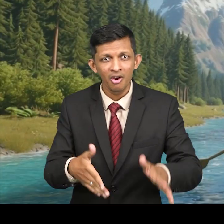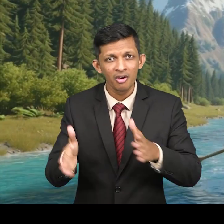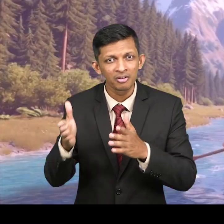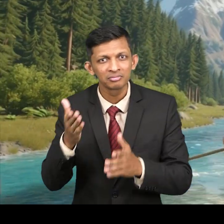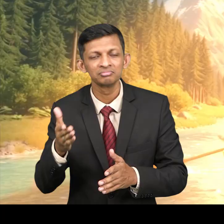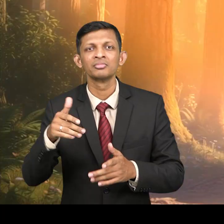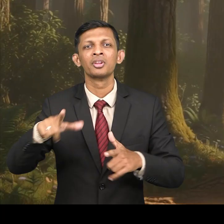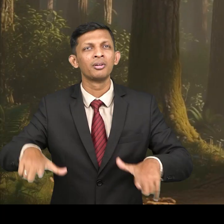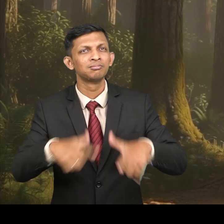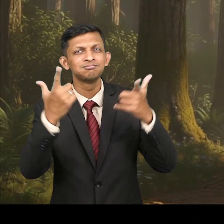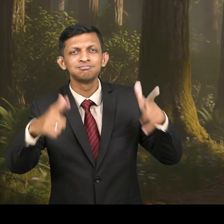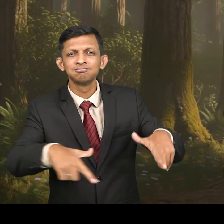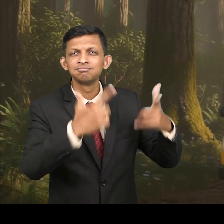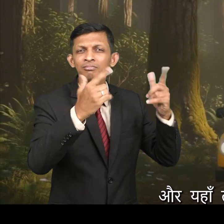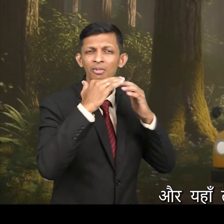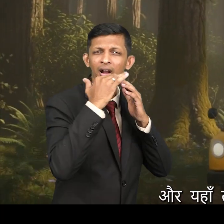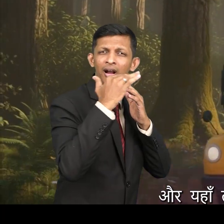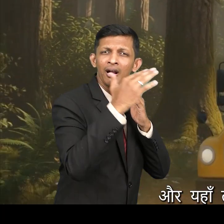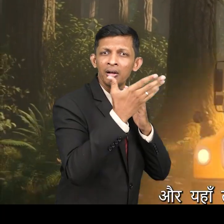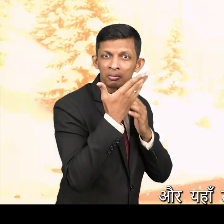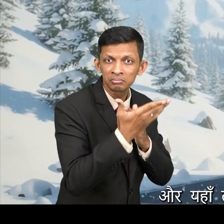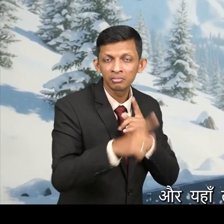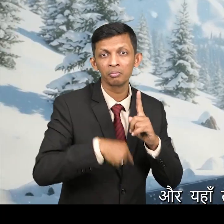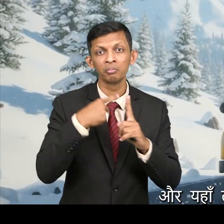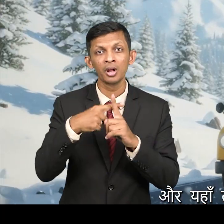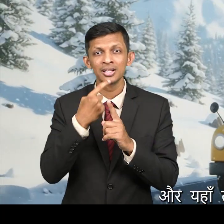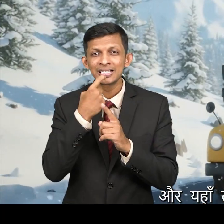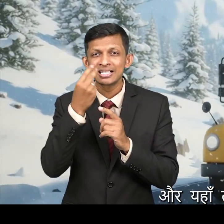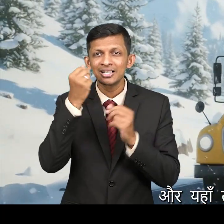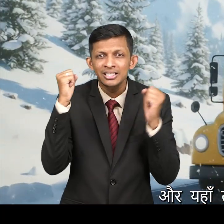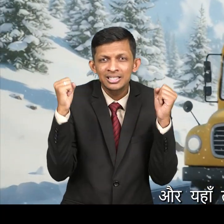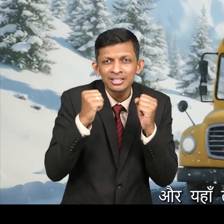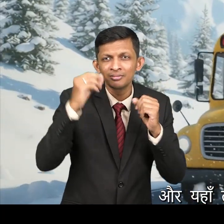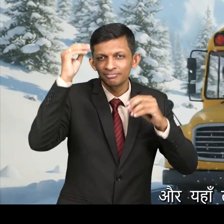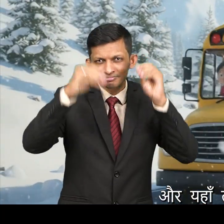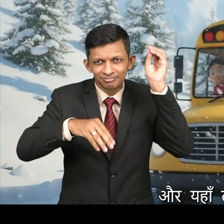नदियों, जंगलों और यहाँ तक कि बर्फीली जगहों से गुजरेंगे।